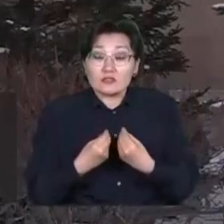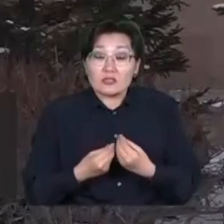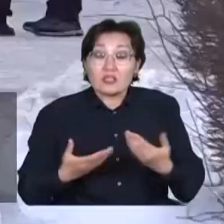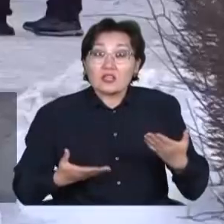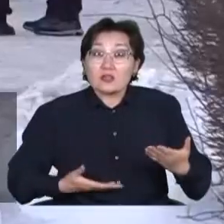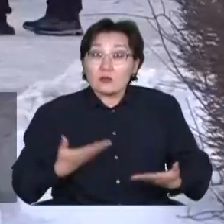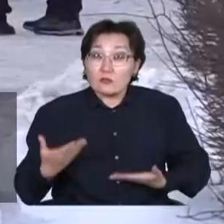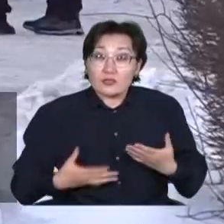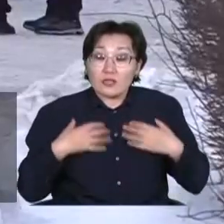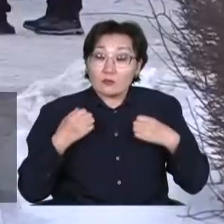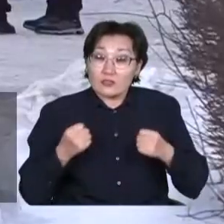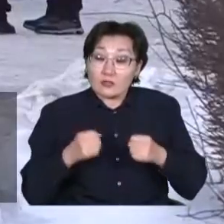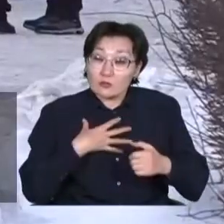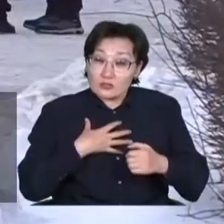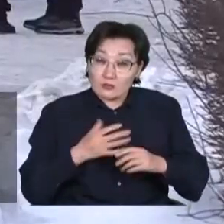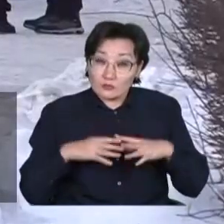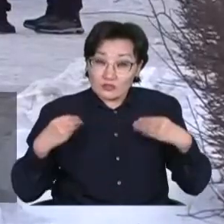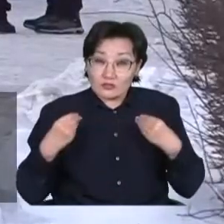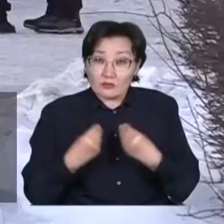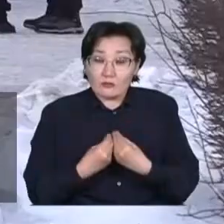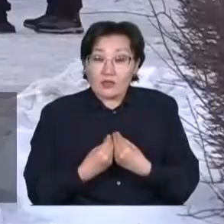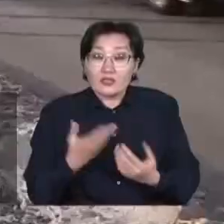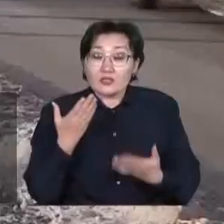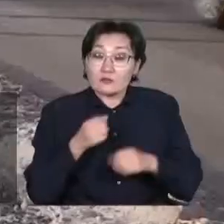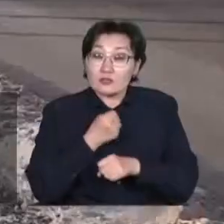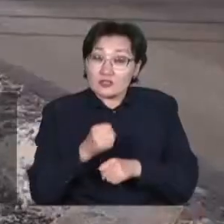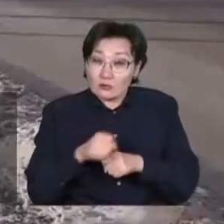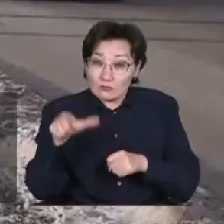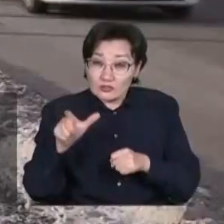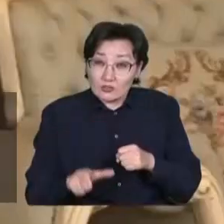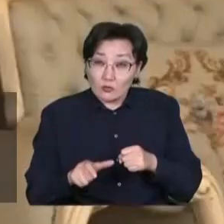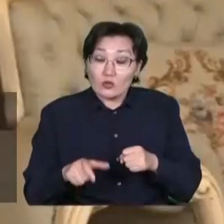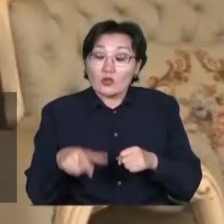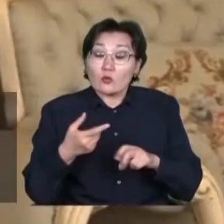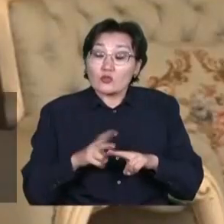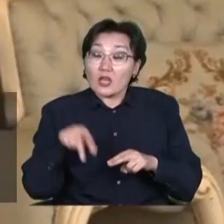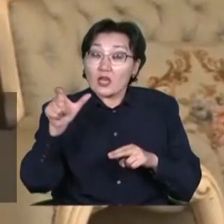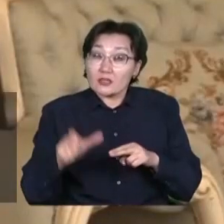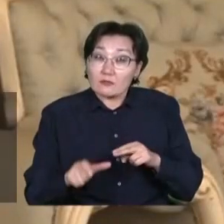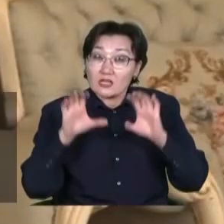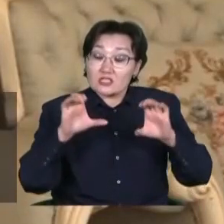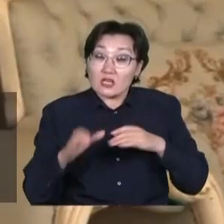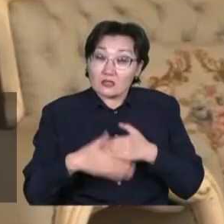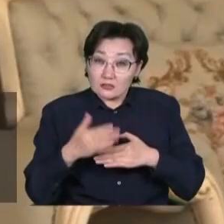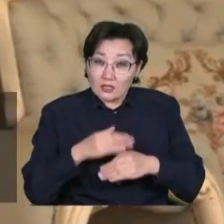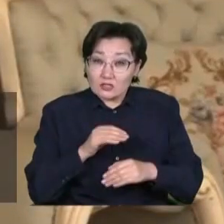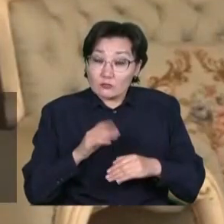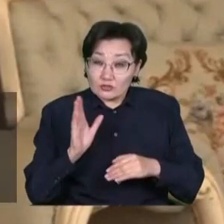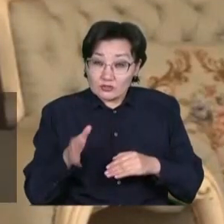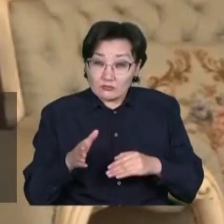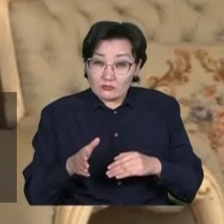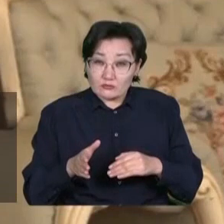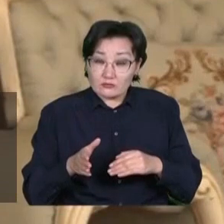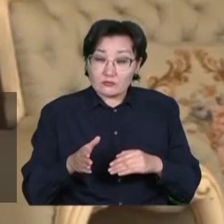маңызды екенін алға тартты. Енді отбасының шырқын бұзғандарға заң қатаңдатылады. Президенттің айтқан